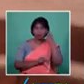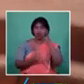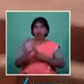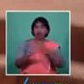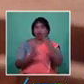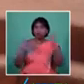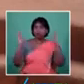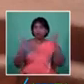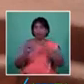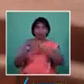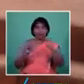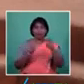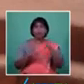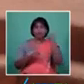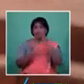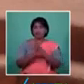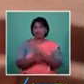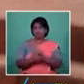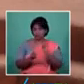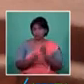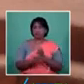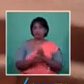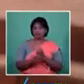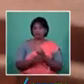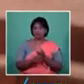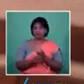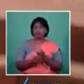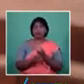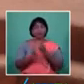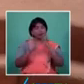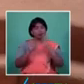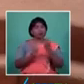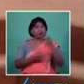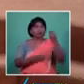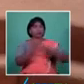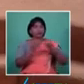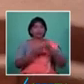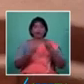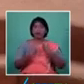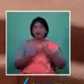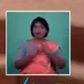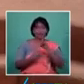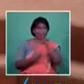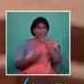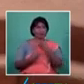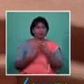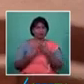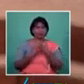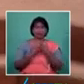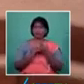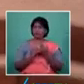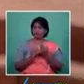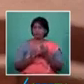අවුරුද්දට හම්බෙන ගාණ කීයද කියලා අපි දැක්ක සමාජ මාධ්‍යයේ වැරදි ප්‍රවෘත්තියක් ඇව්වම ඒ විදිහට ඒ අය සල්ලි හම්බ කරනවා හැබැයි අපිට වෙන අපකීර්තිය දැන්